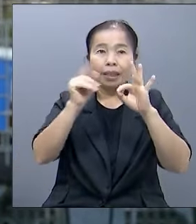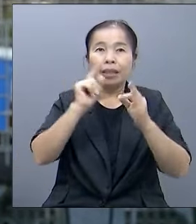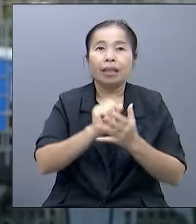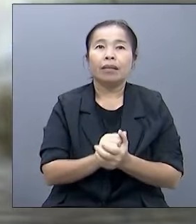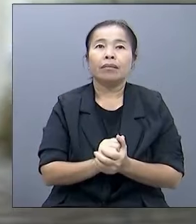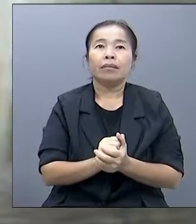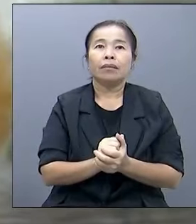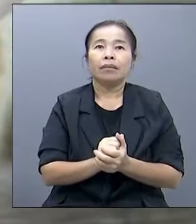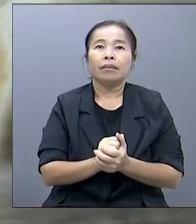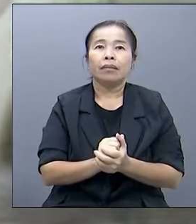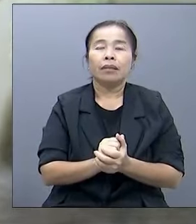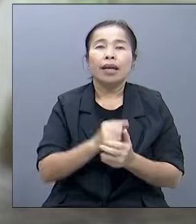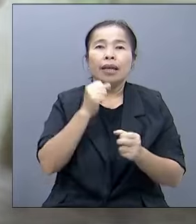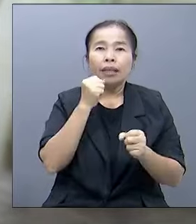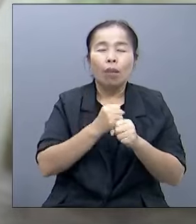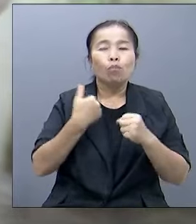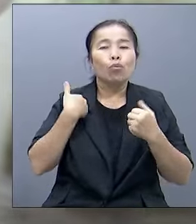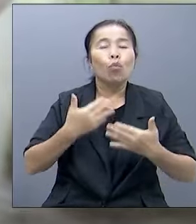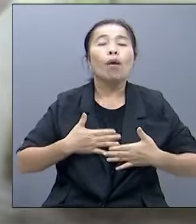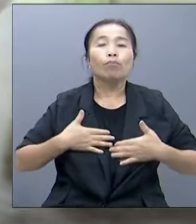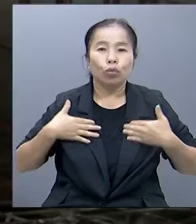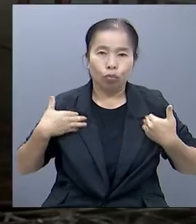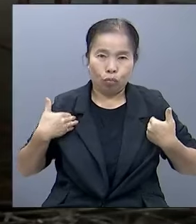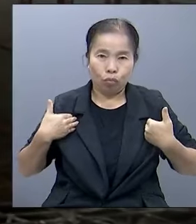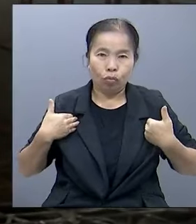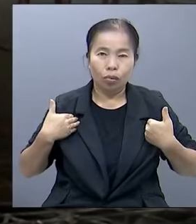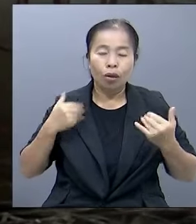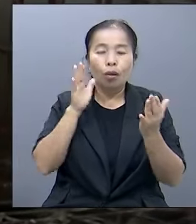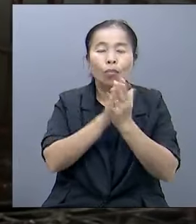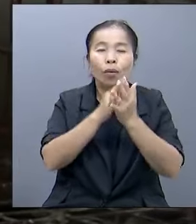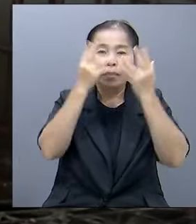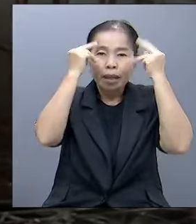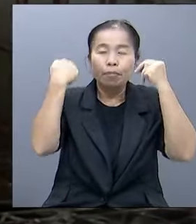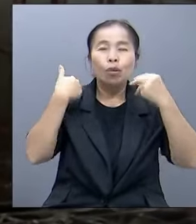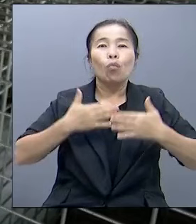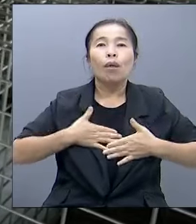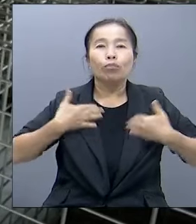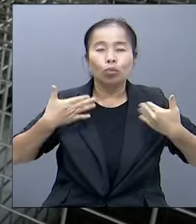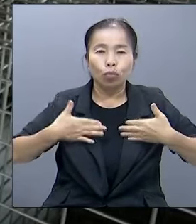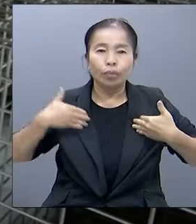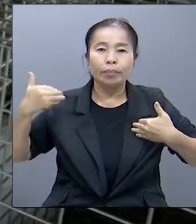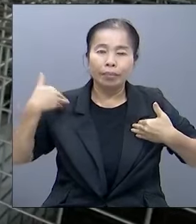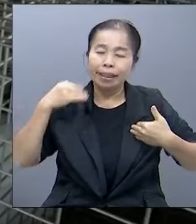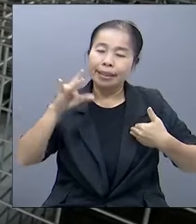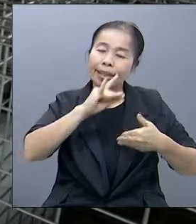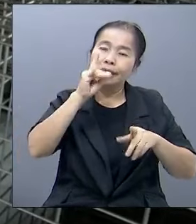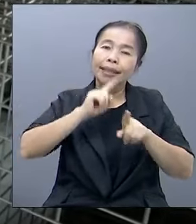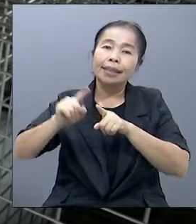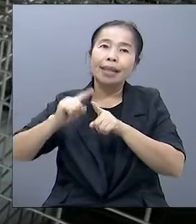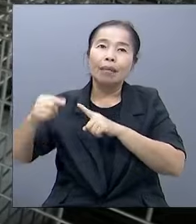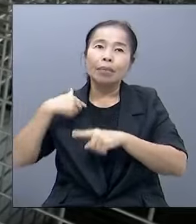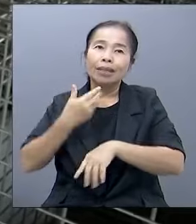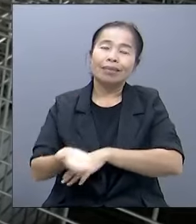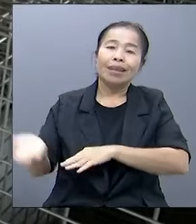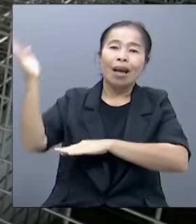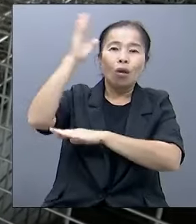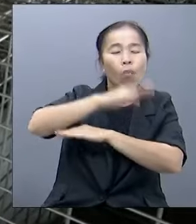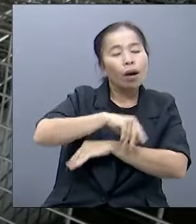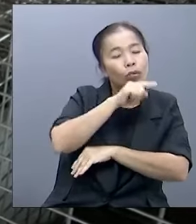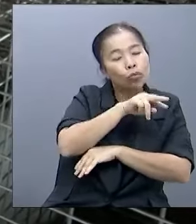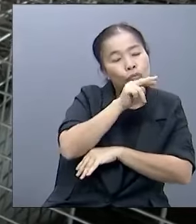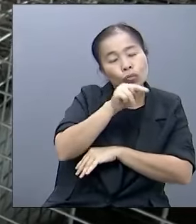ล้วล่ะและเรื่องความสุขที่ตามมาก็คือเราอยู่กับสัตว์เวลาเราเดินดูเราก็มีความสุขแล้วนะในแต่ละวันว่าตรงไหนเป็นยังไงเพราะว่าเรา